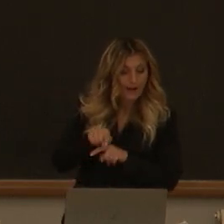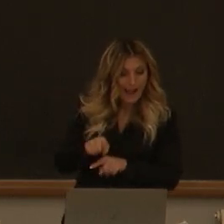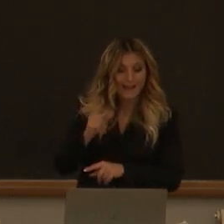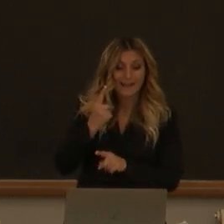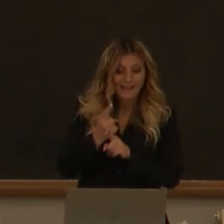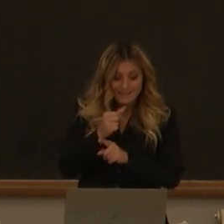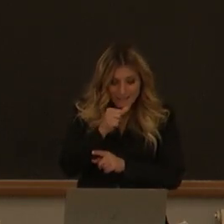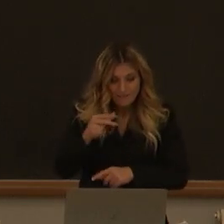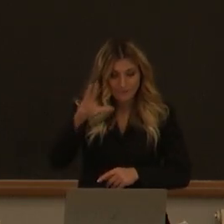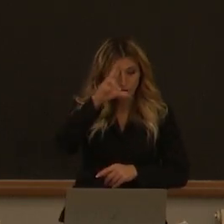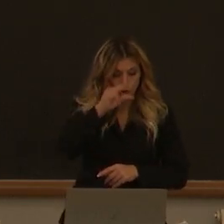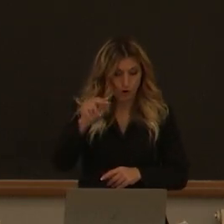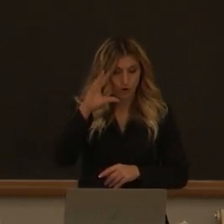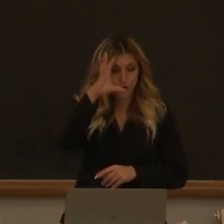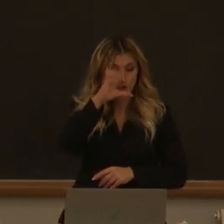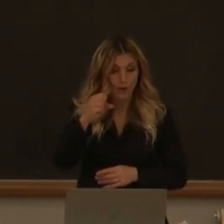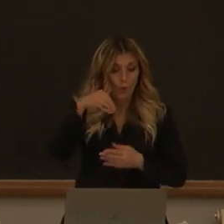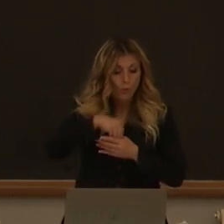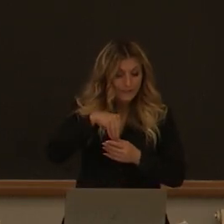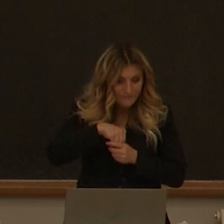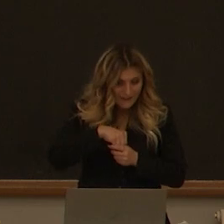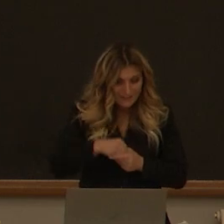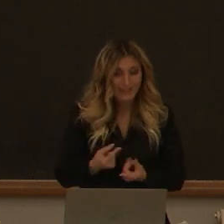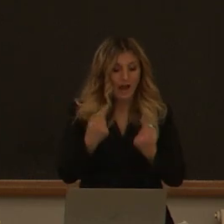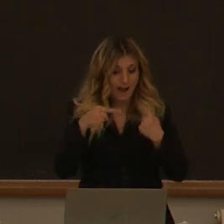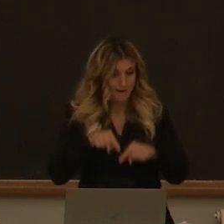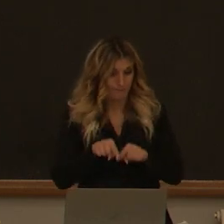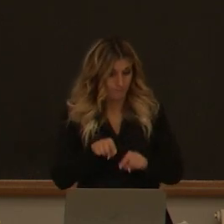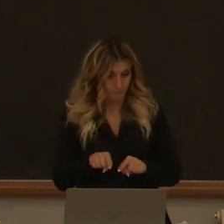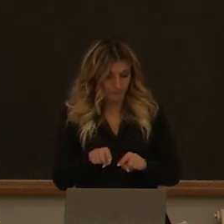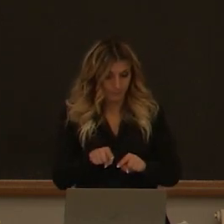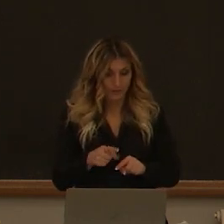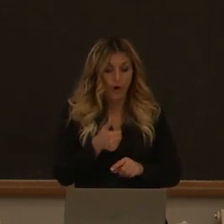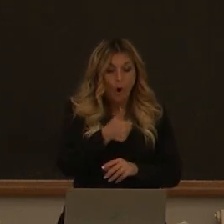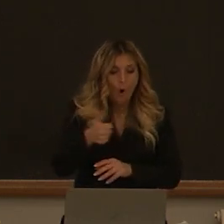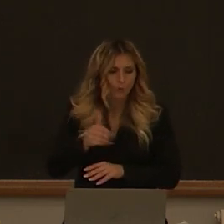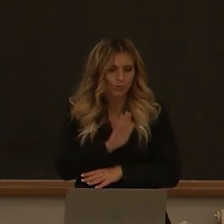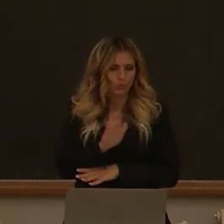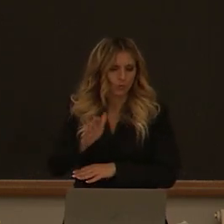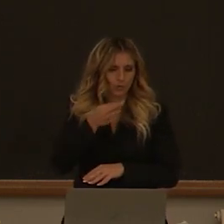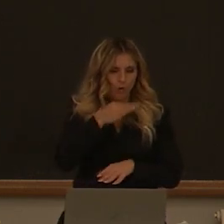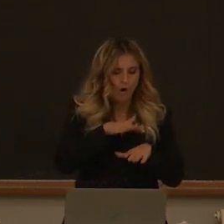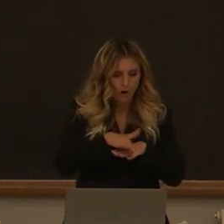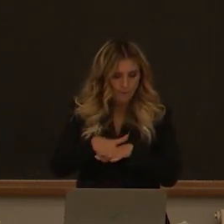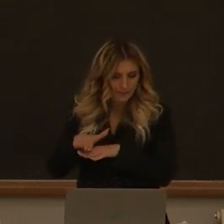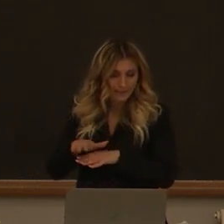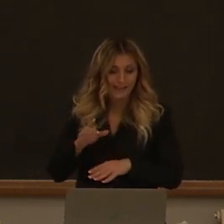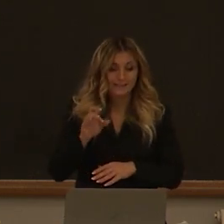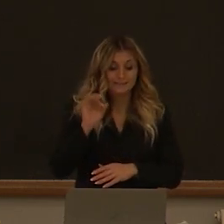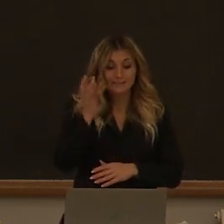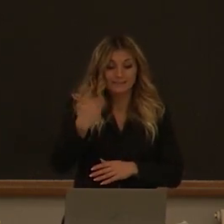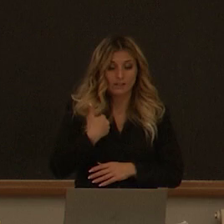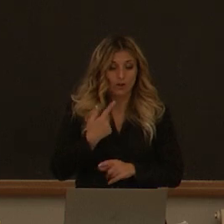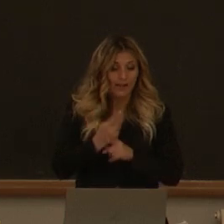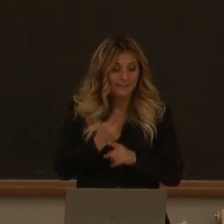università i vari expertise, ovviamente ognuna il suo, e ovviamente se mi devo occupare